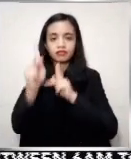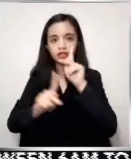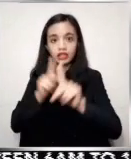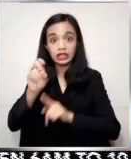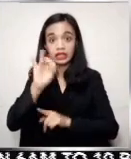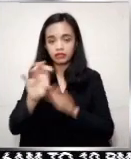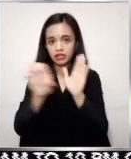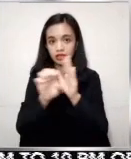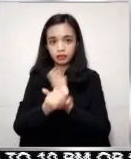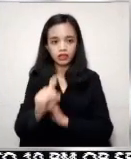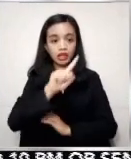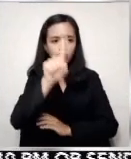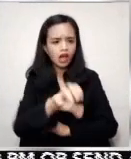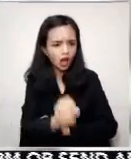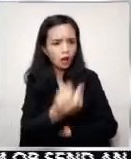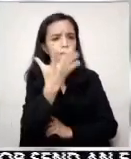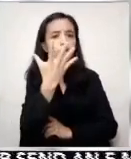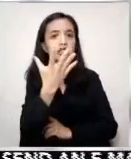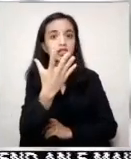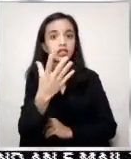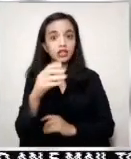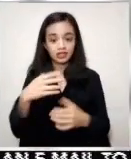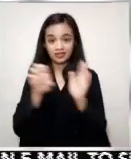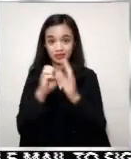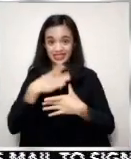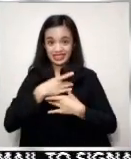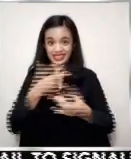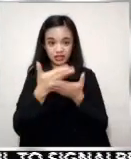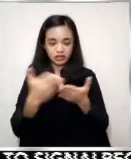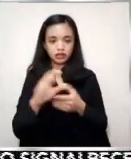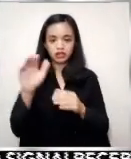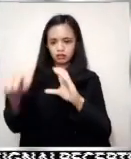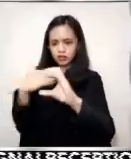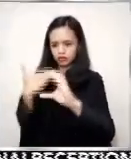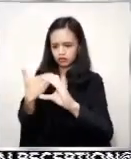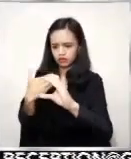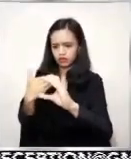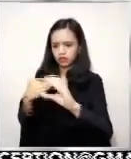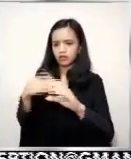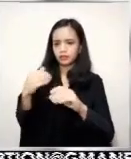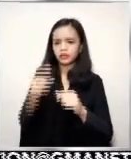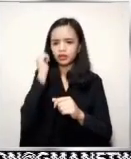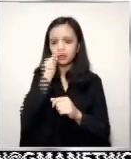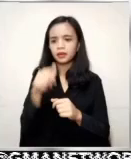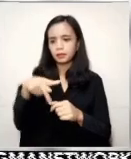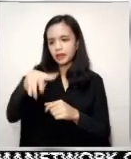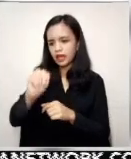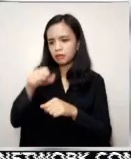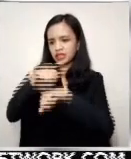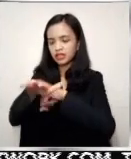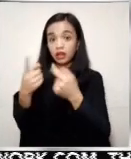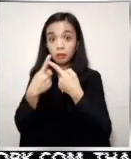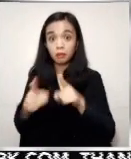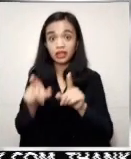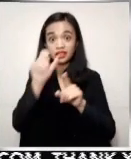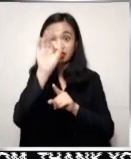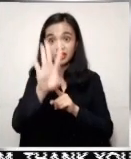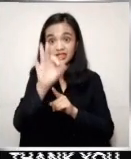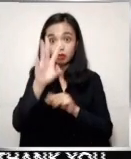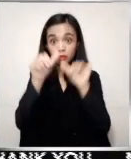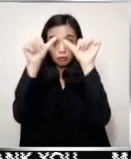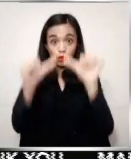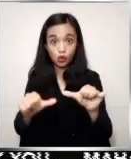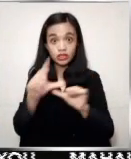how much ang interesadong buyer, PM sent ang karaniwang sagot. Pero sa Facebook post ng DTI Sultan